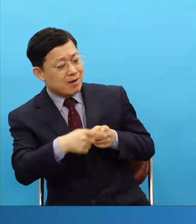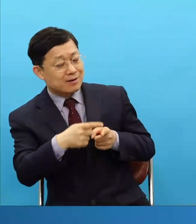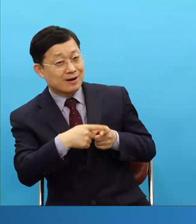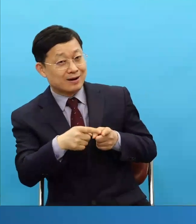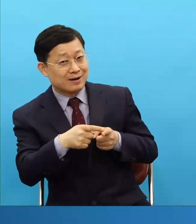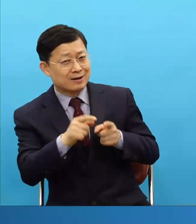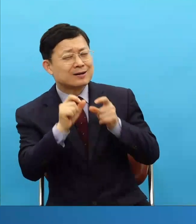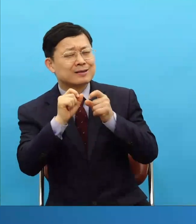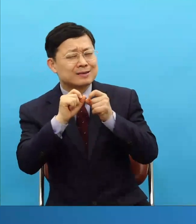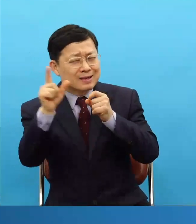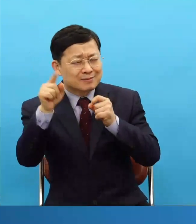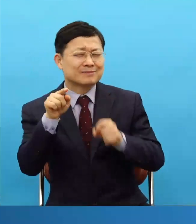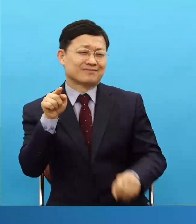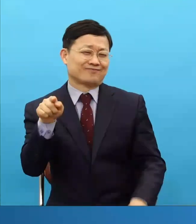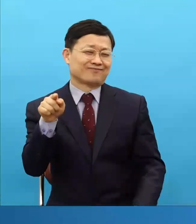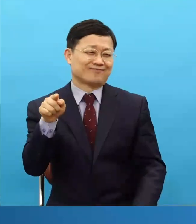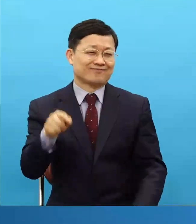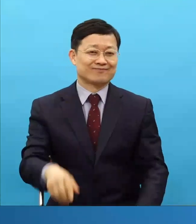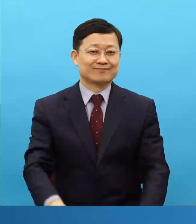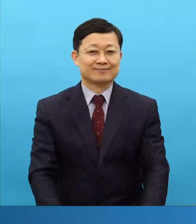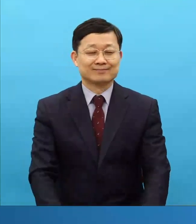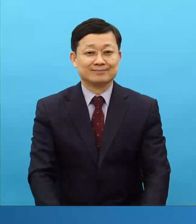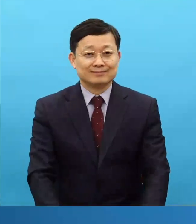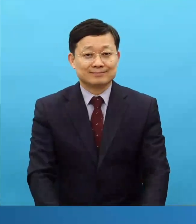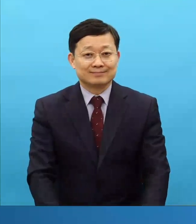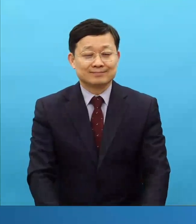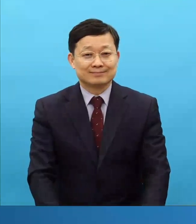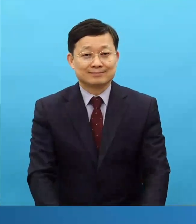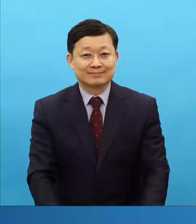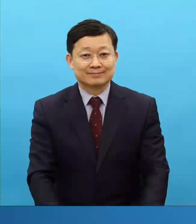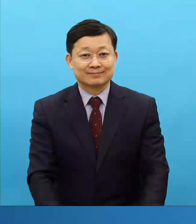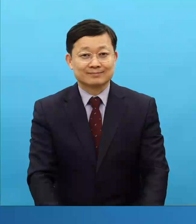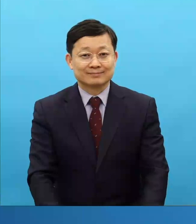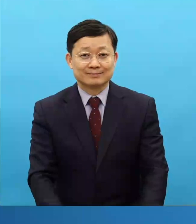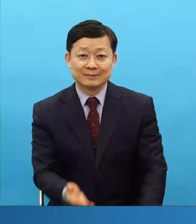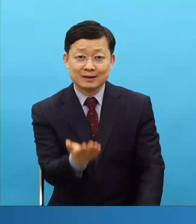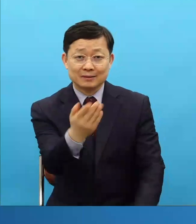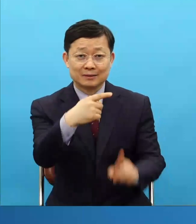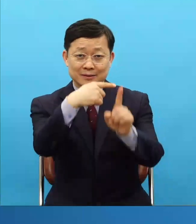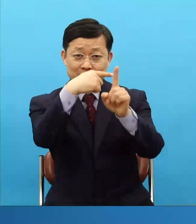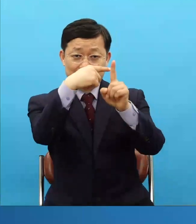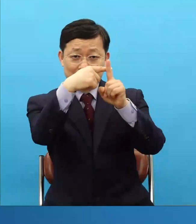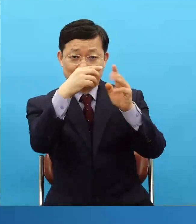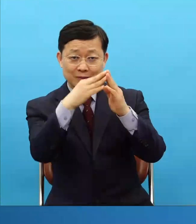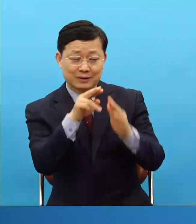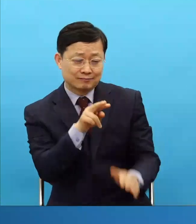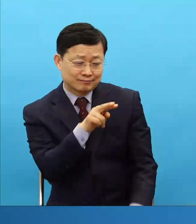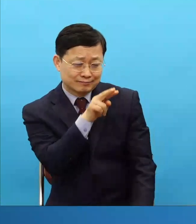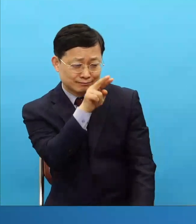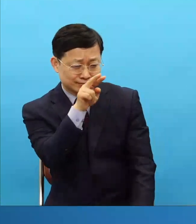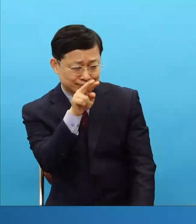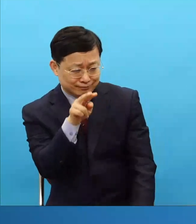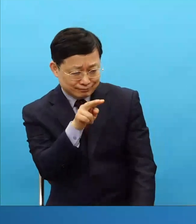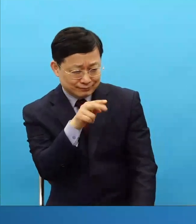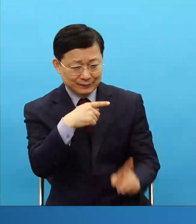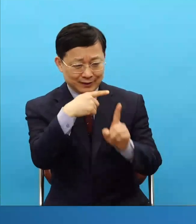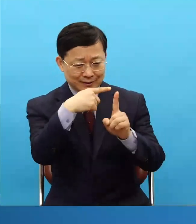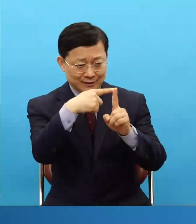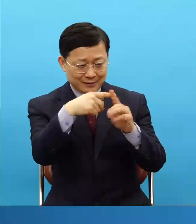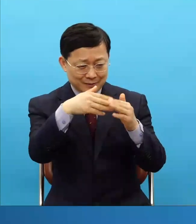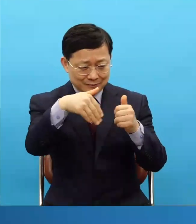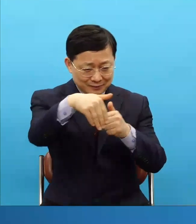people, they think about today with their past experiences. 또 여러분 뭐 교회에 대해서도 지금까지 있었던 교회 상황